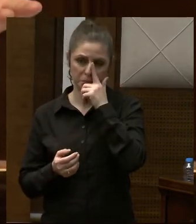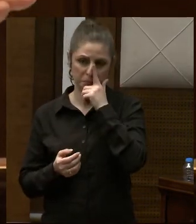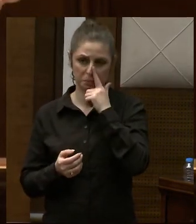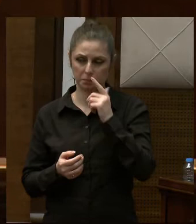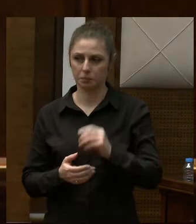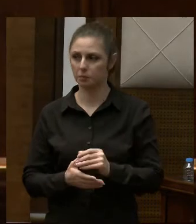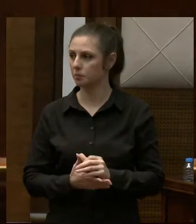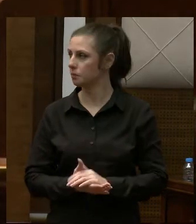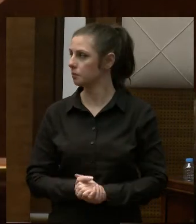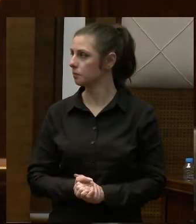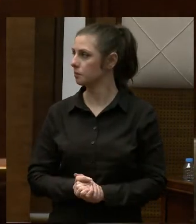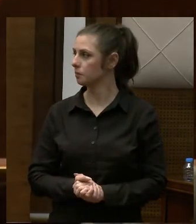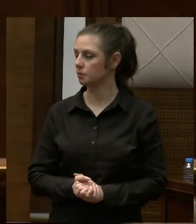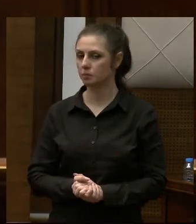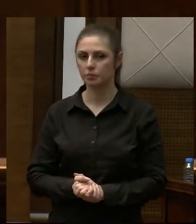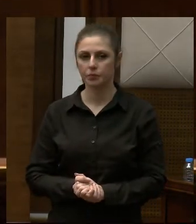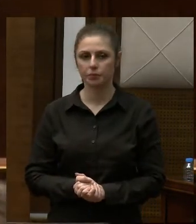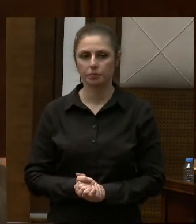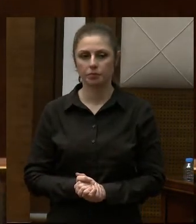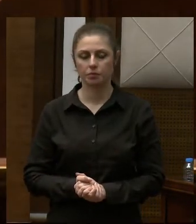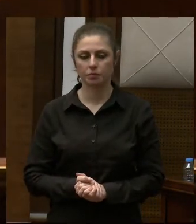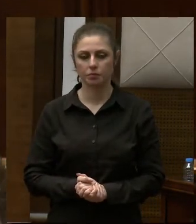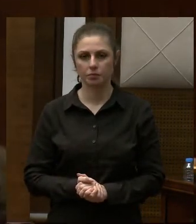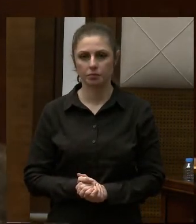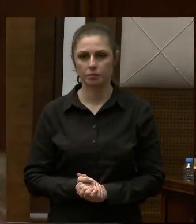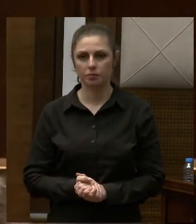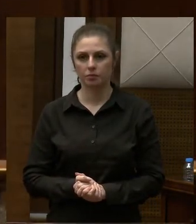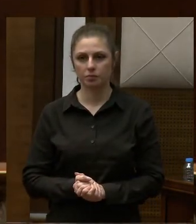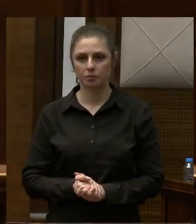giriyoruz beyefendi. Hepiniz siyaset yapacaksınız. Kiminiz